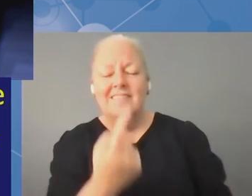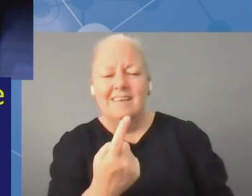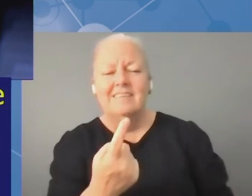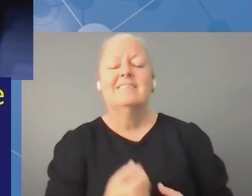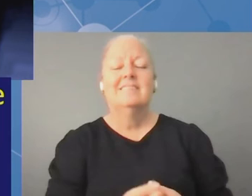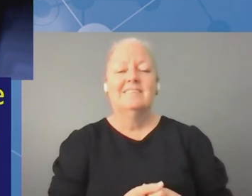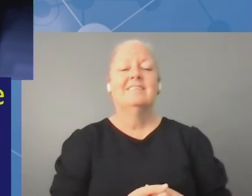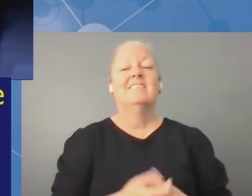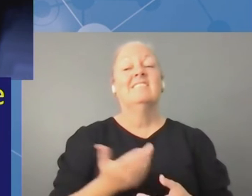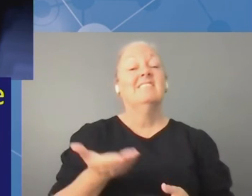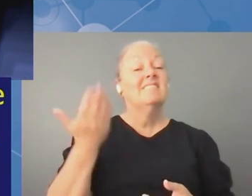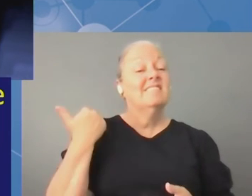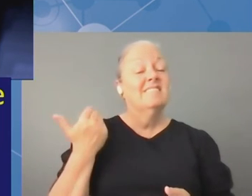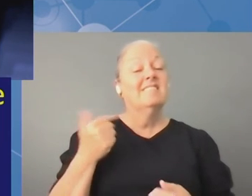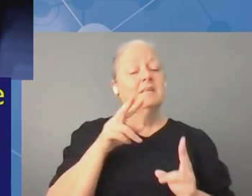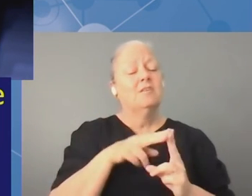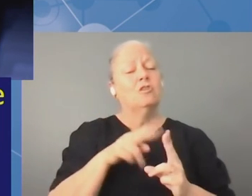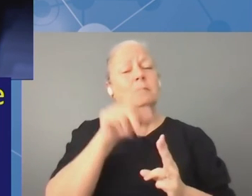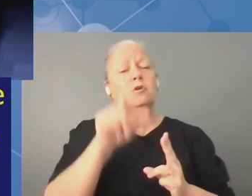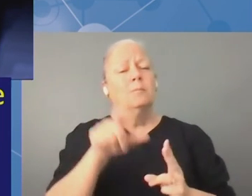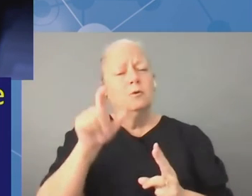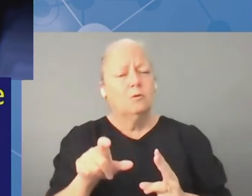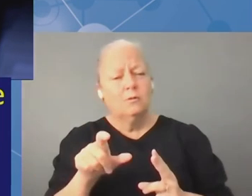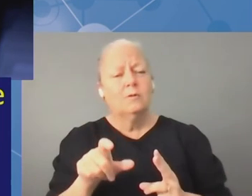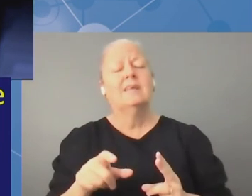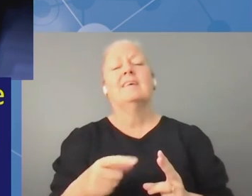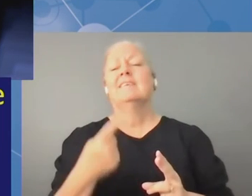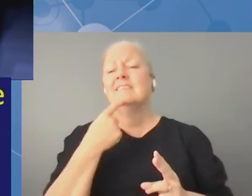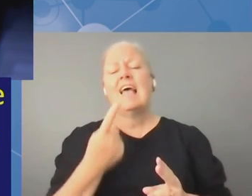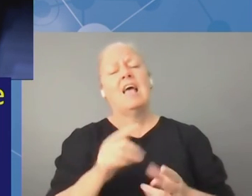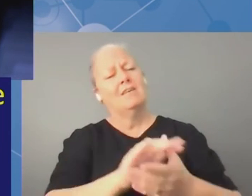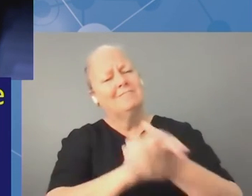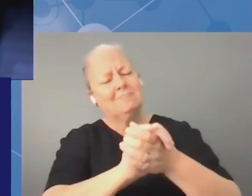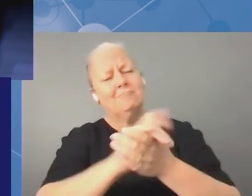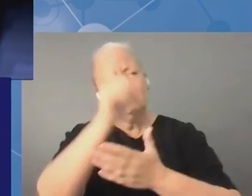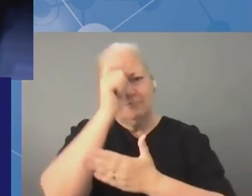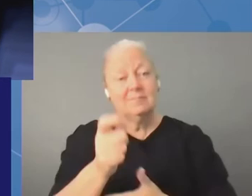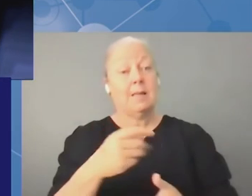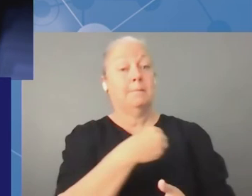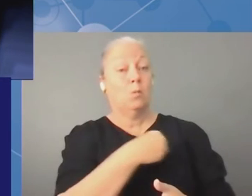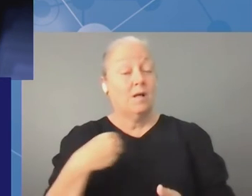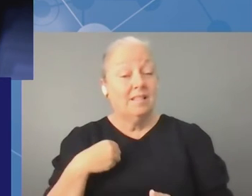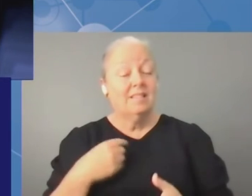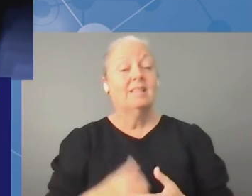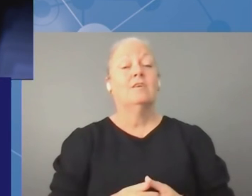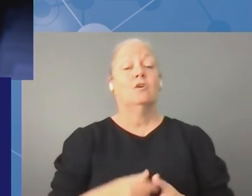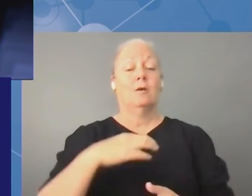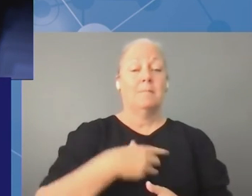всех. Хочу прокомментировать то, что здесь было сказано, и еще раз